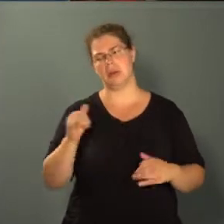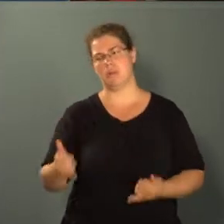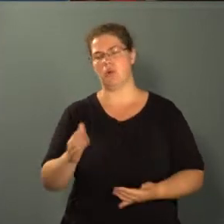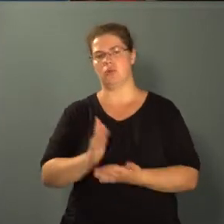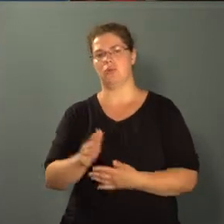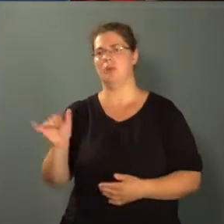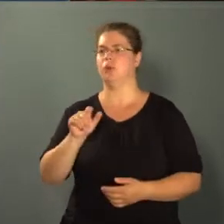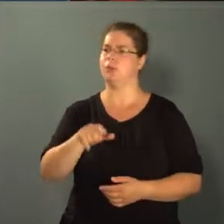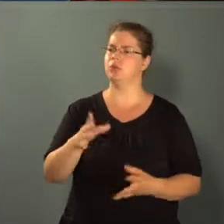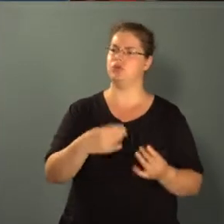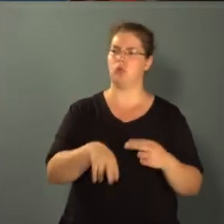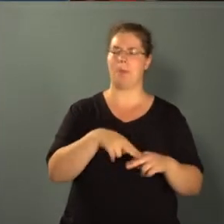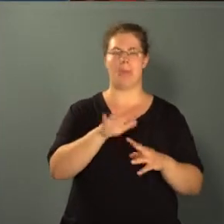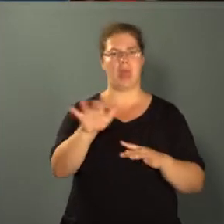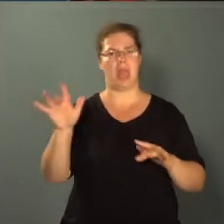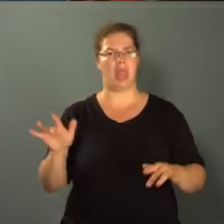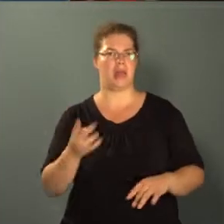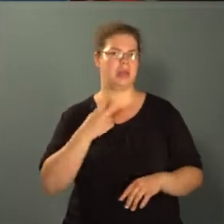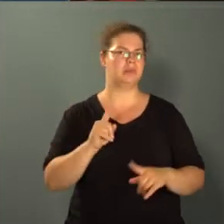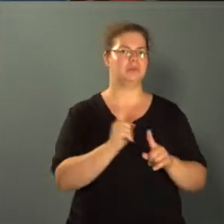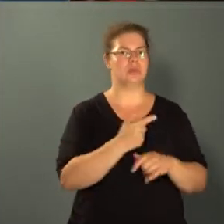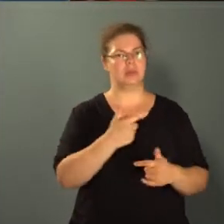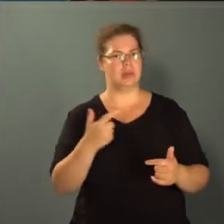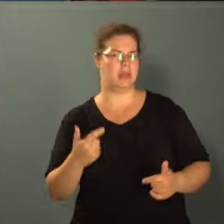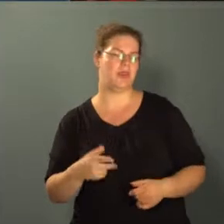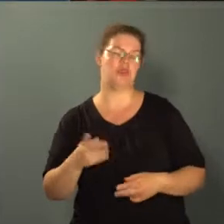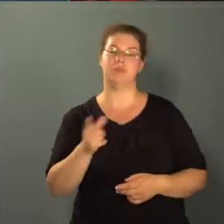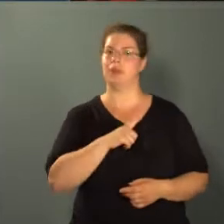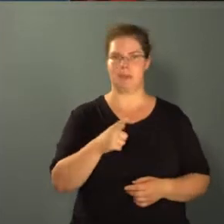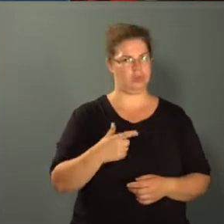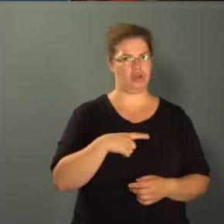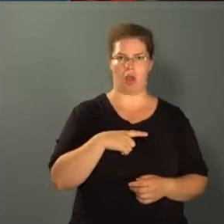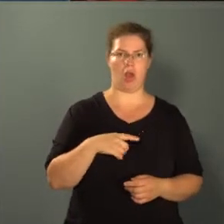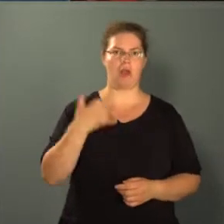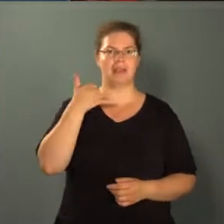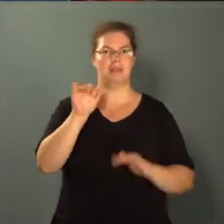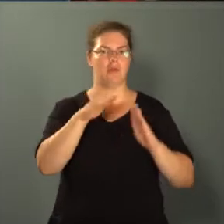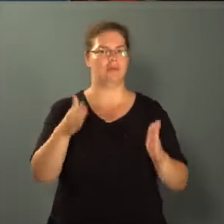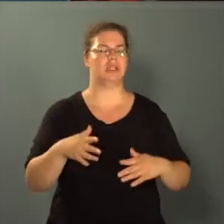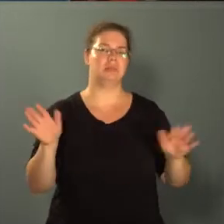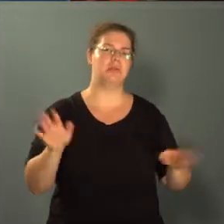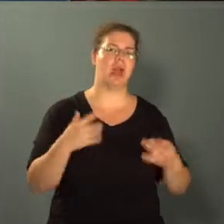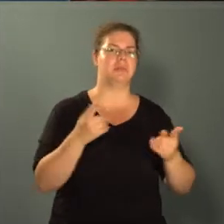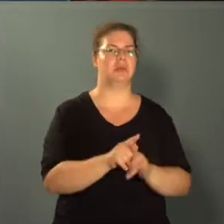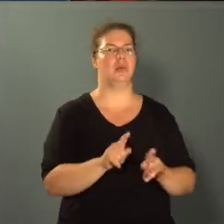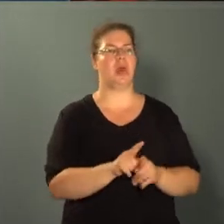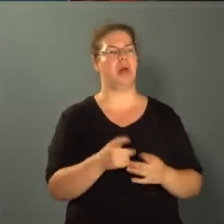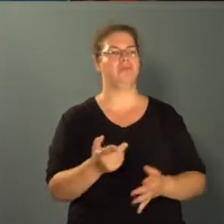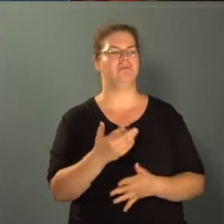már Budapesten is több helyen láttam olyan lehetőséget, ahol nem csak telefonfülkét, de bármilyen